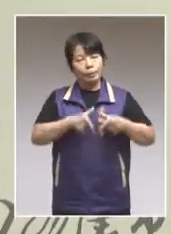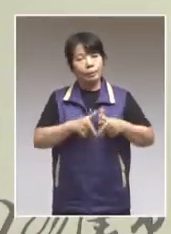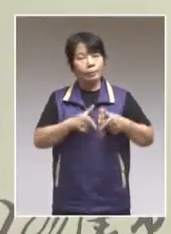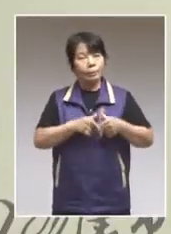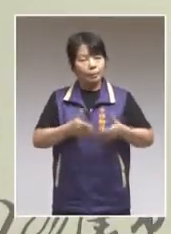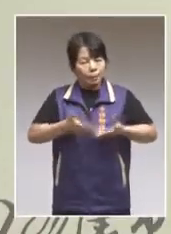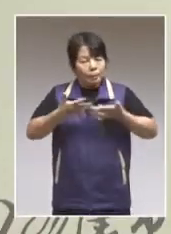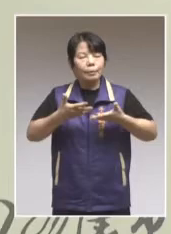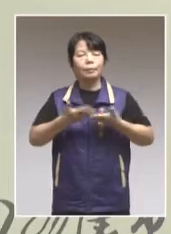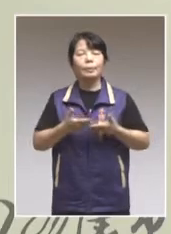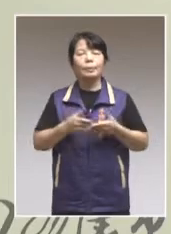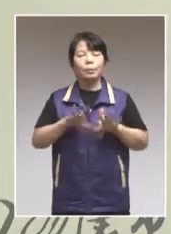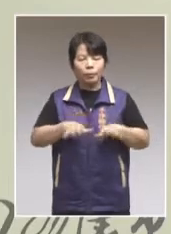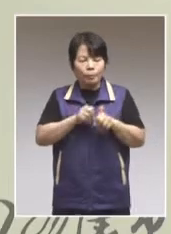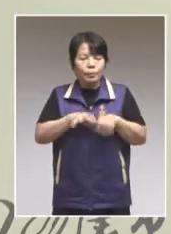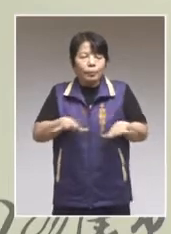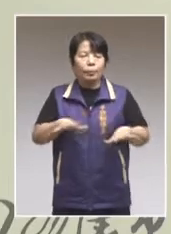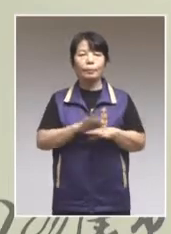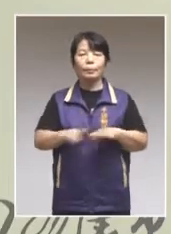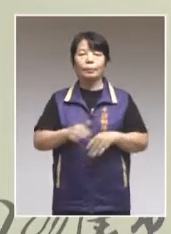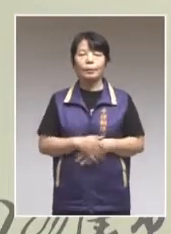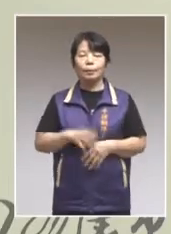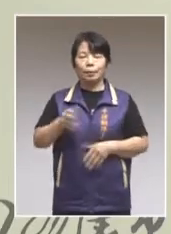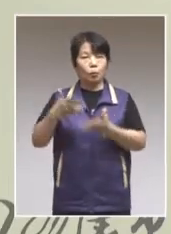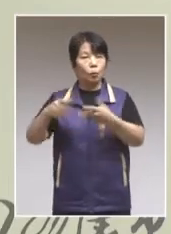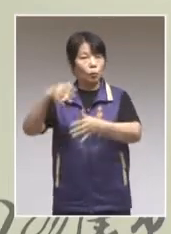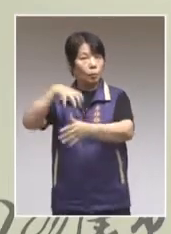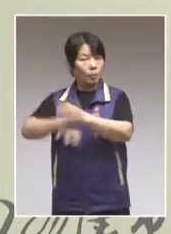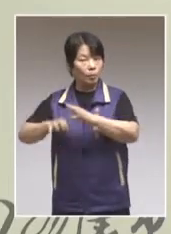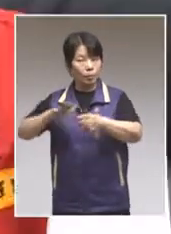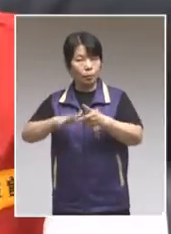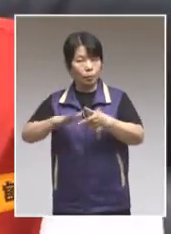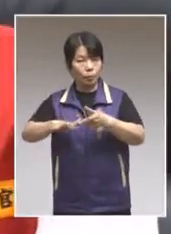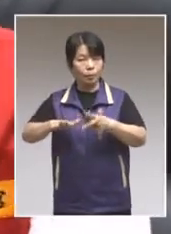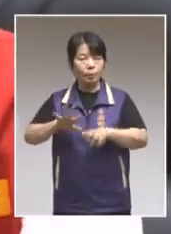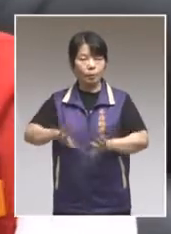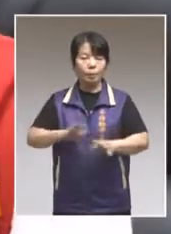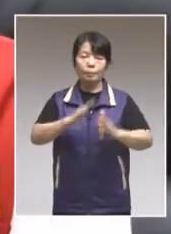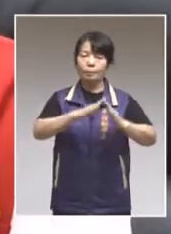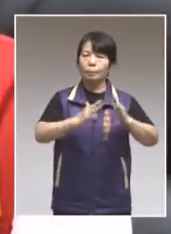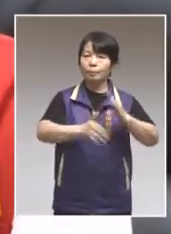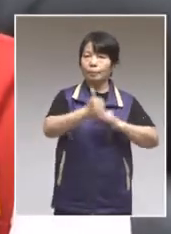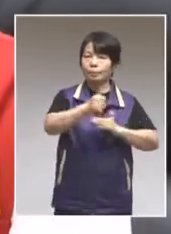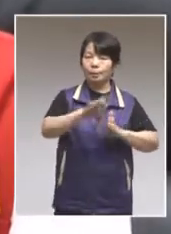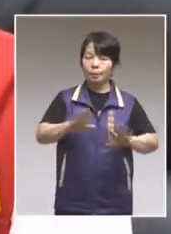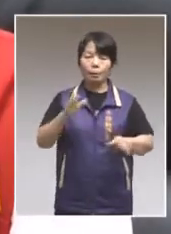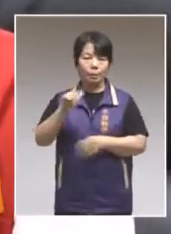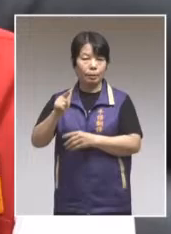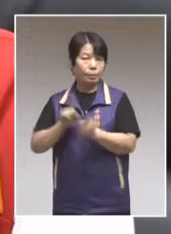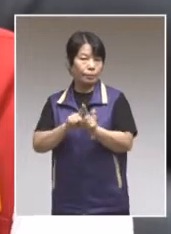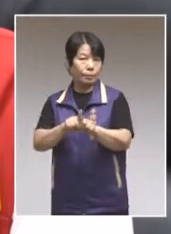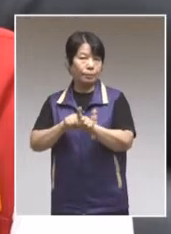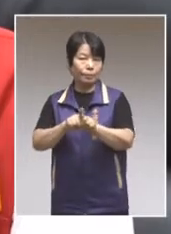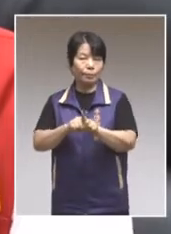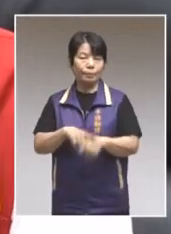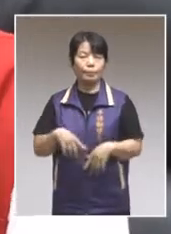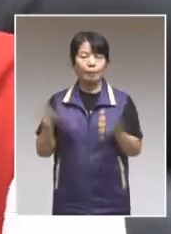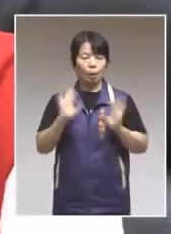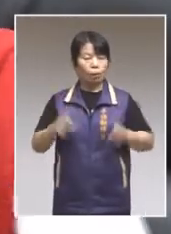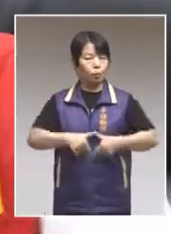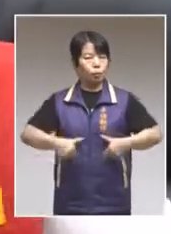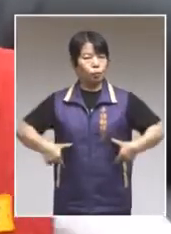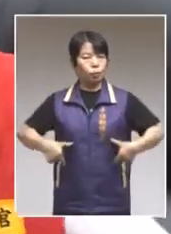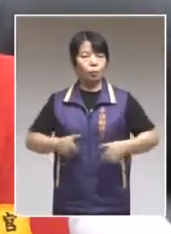这个平缓那这个也是在多纳国小孩也有家长或者是老师的陪同我们的小朋友非常的勇